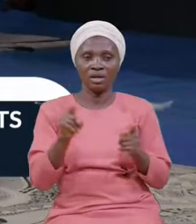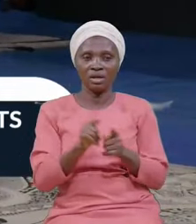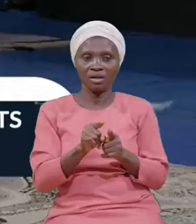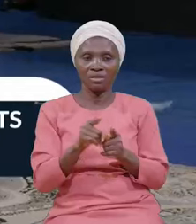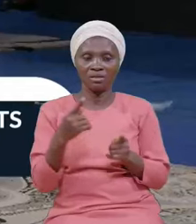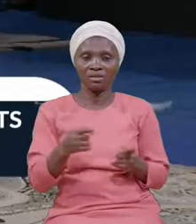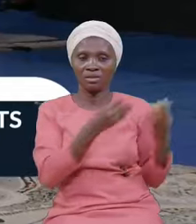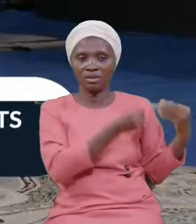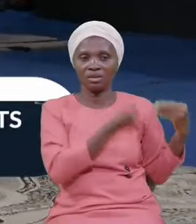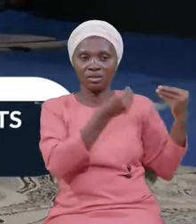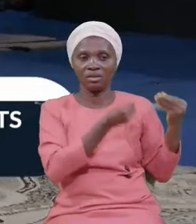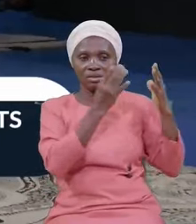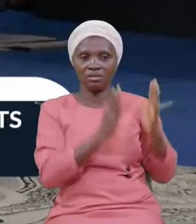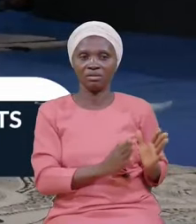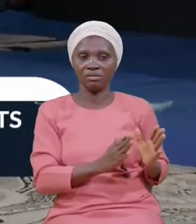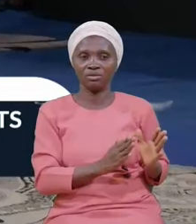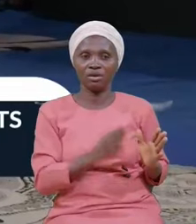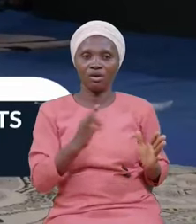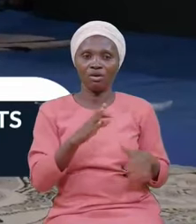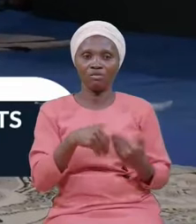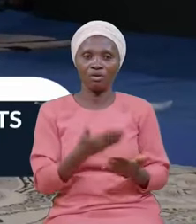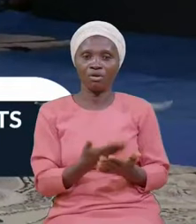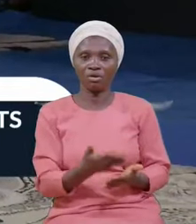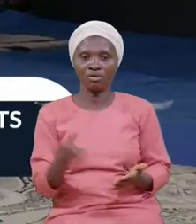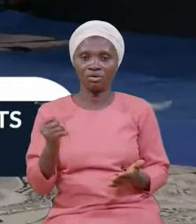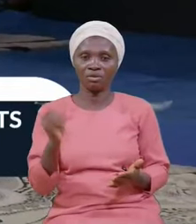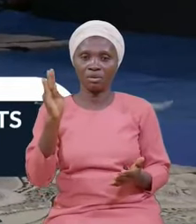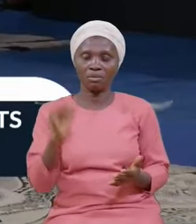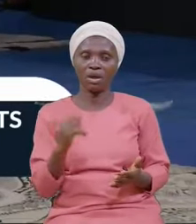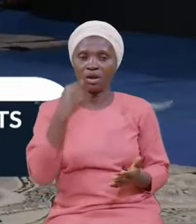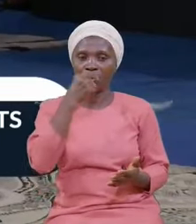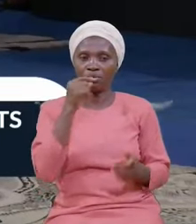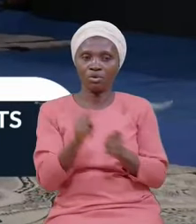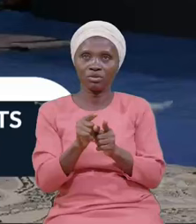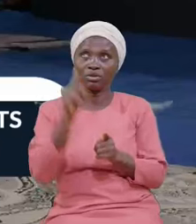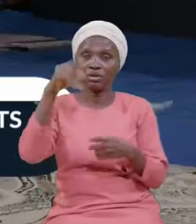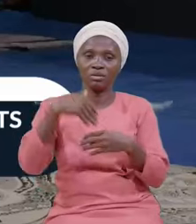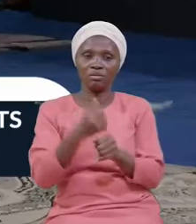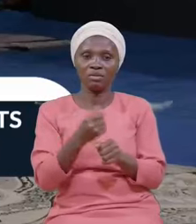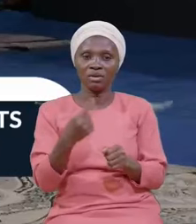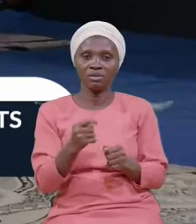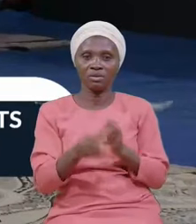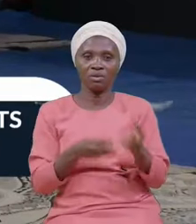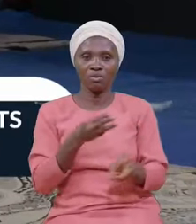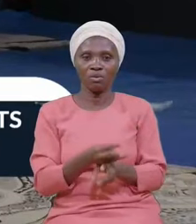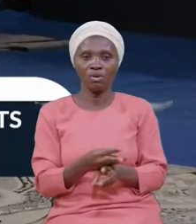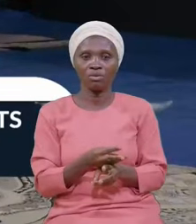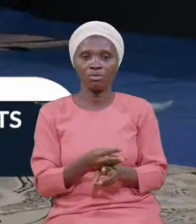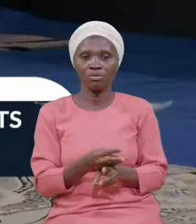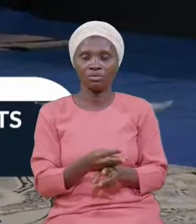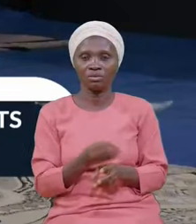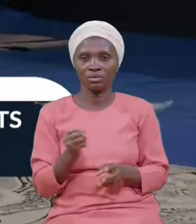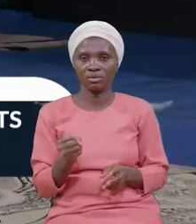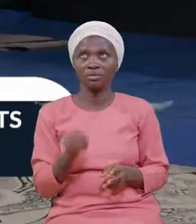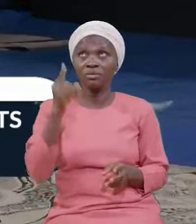héritier de toutes choses, par lequel aussi, il a aussi créé le monde. Il a